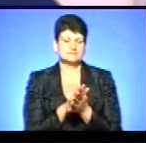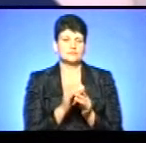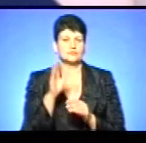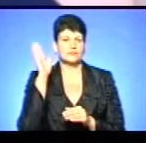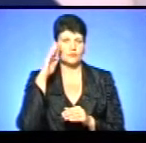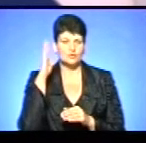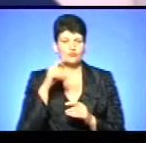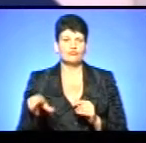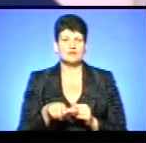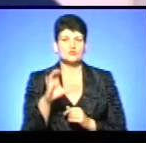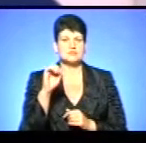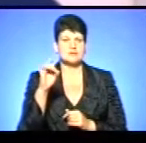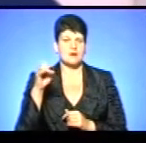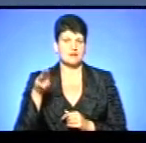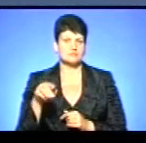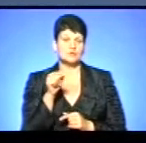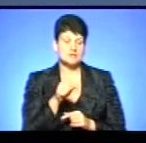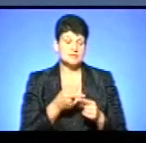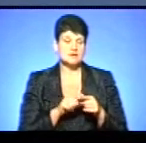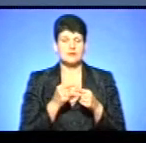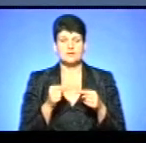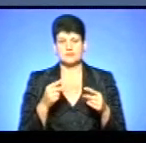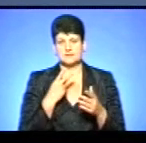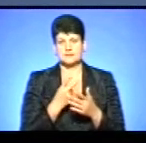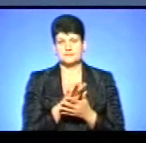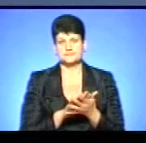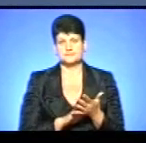інше дивіться у нашому випуску новин.